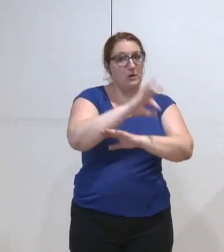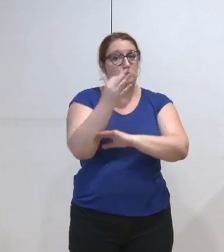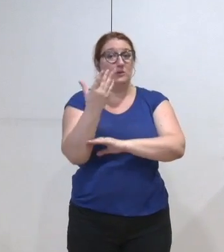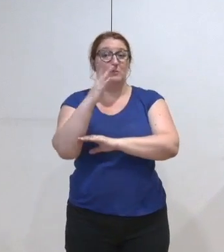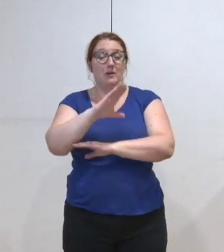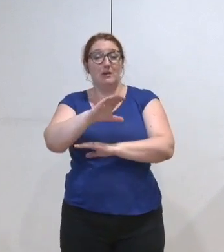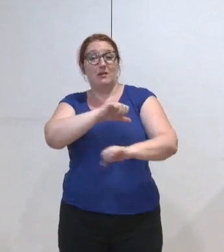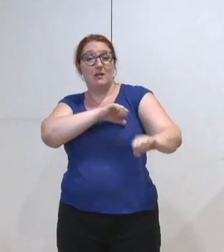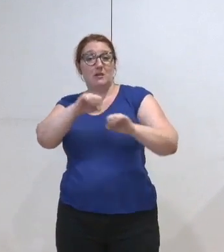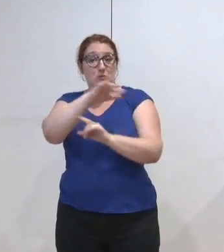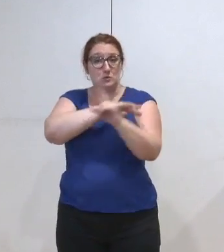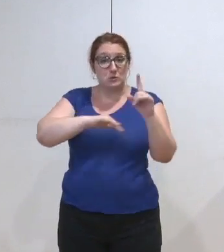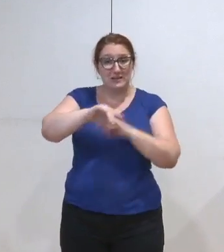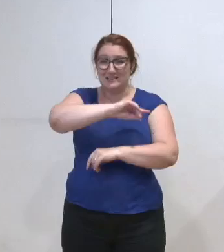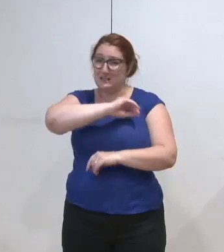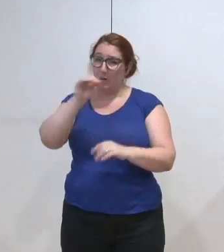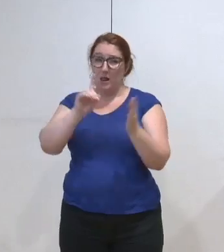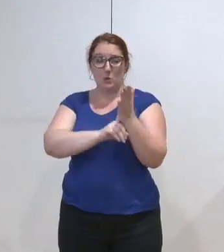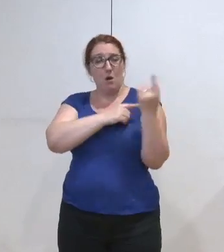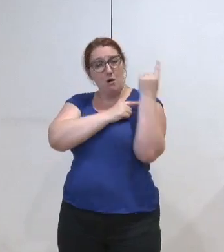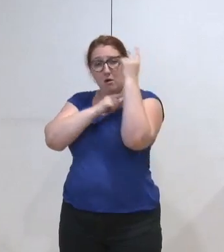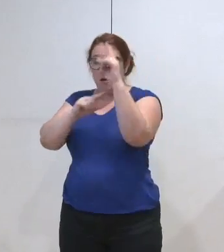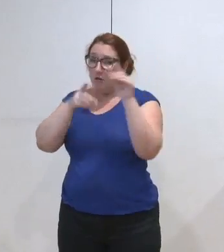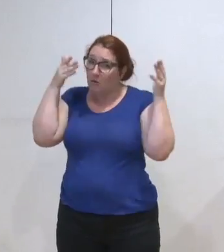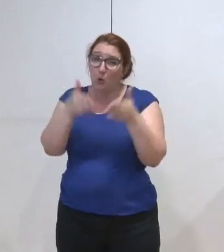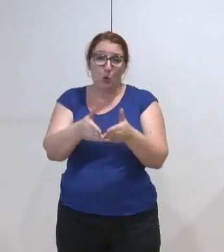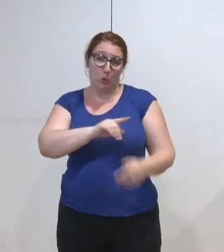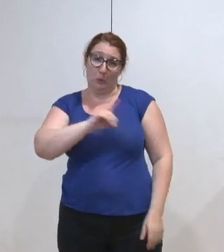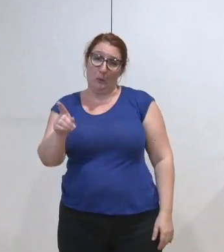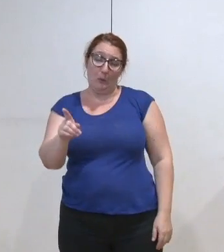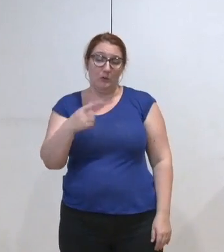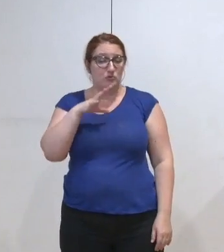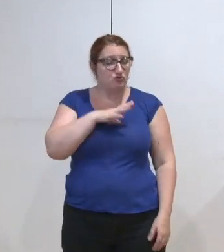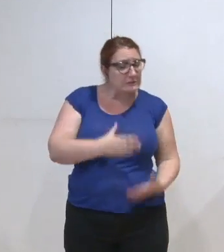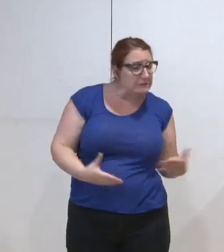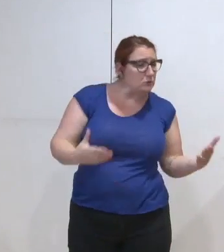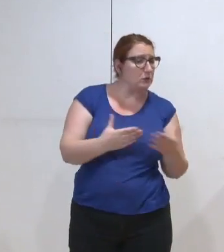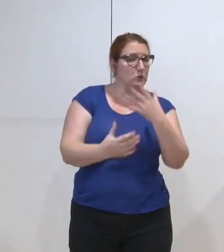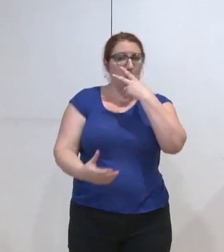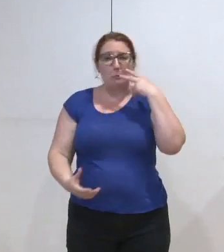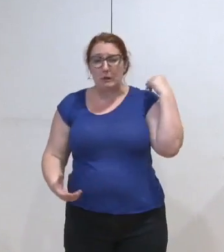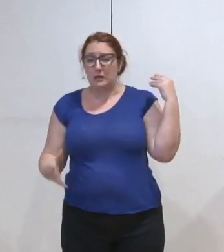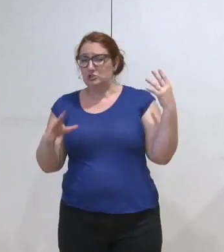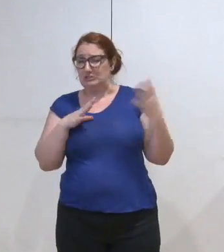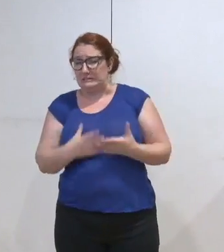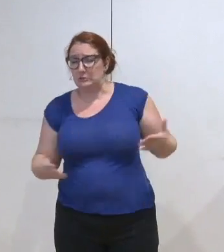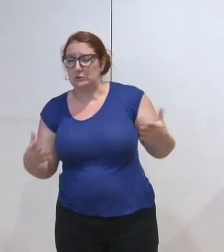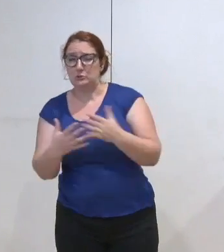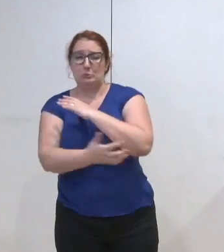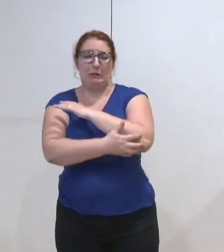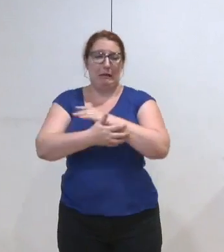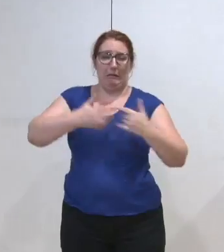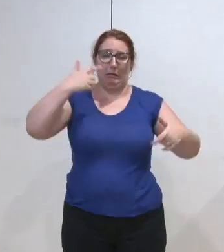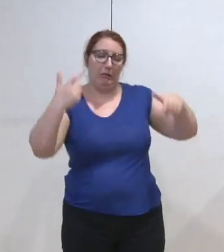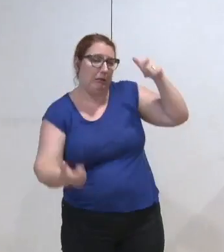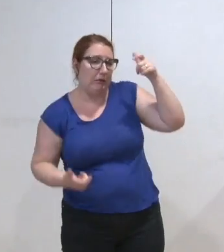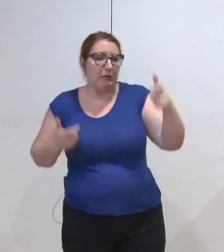l'action sociale à la défense des droits au-delà des droits il existe des situations humaines des situations de précarité de pauvreté